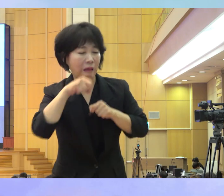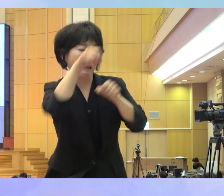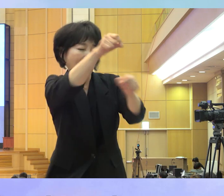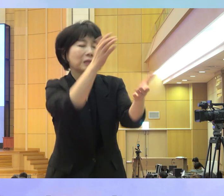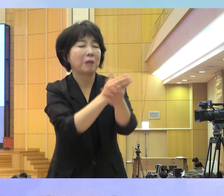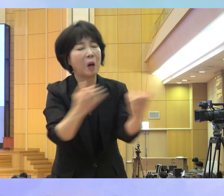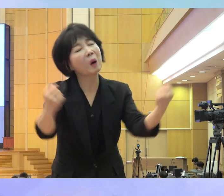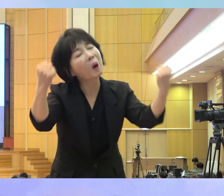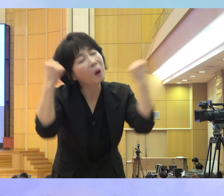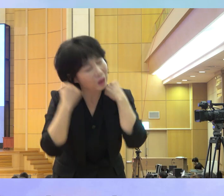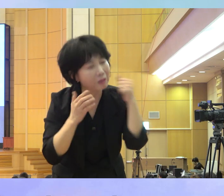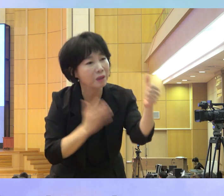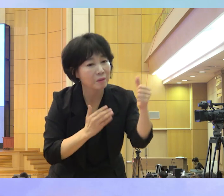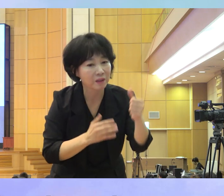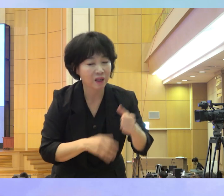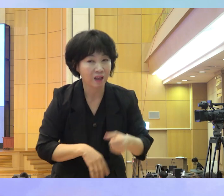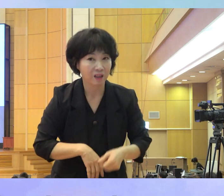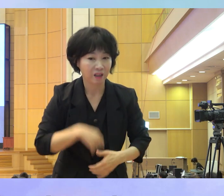권사님이나